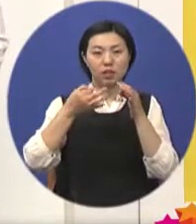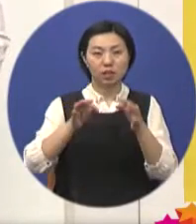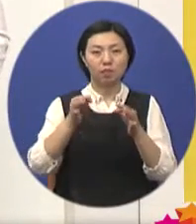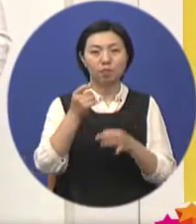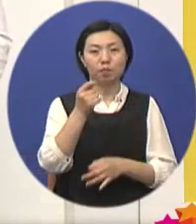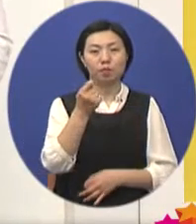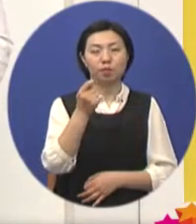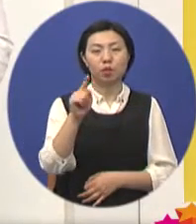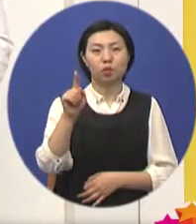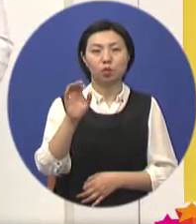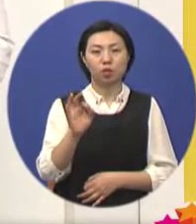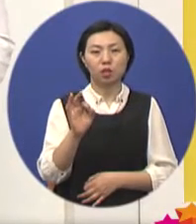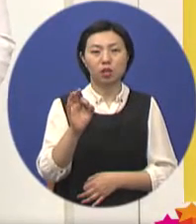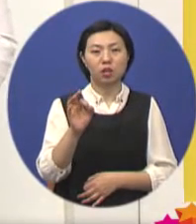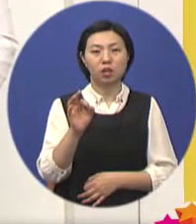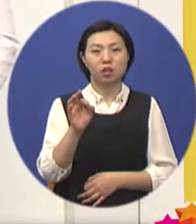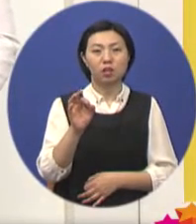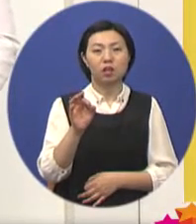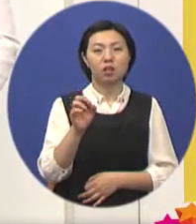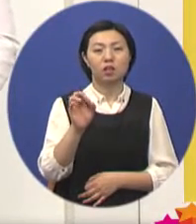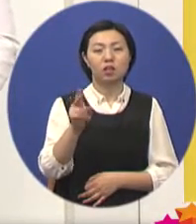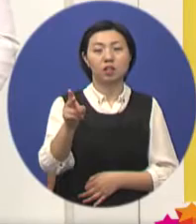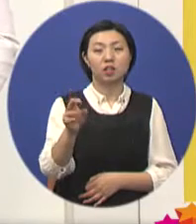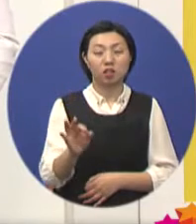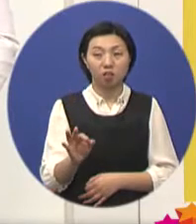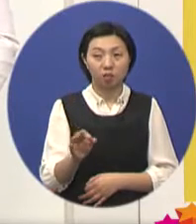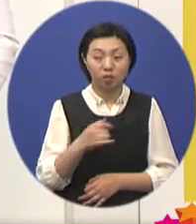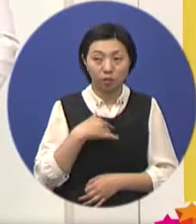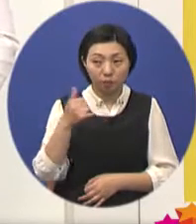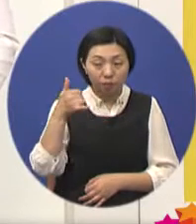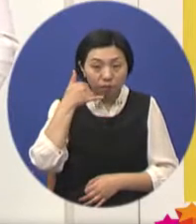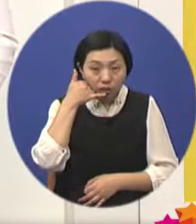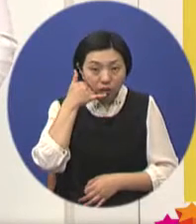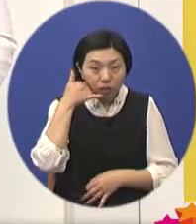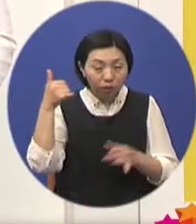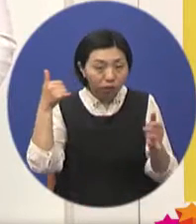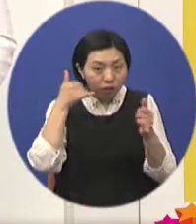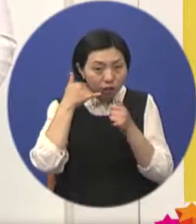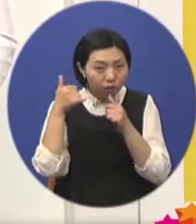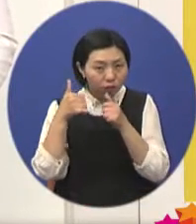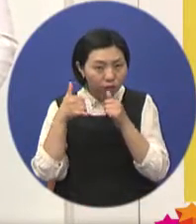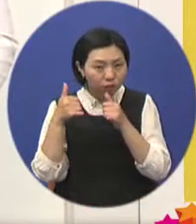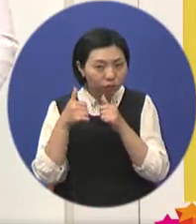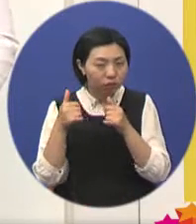안녕하세요. 모시모 씨. 예. 안녕하세요. 아, 아이고,